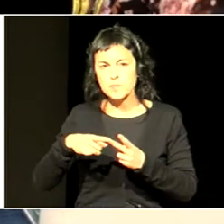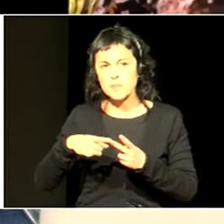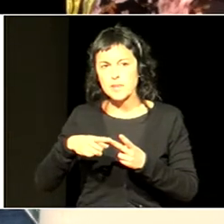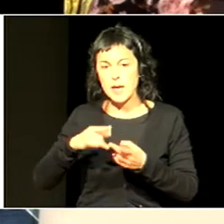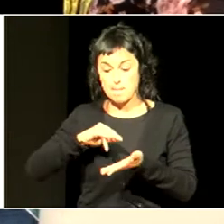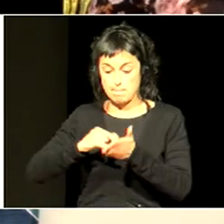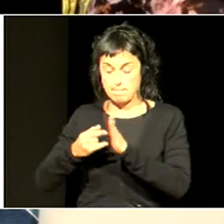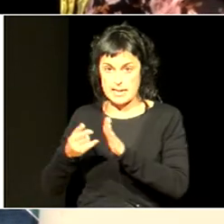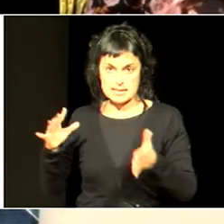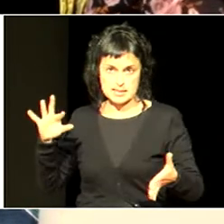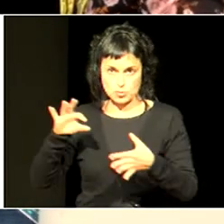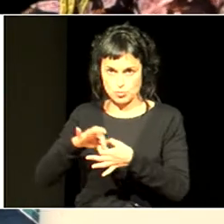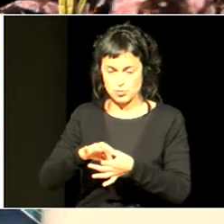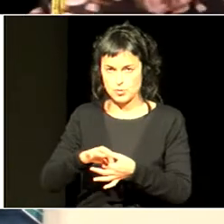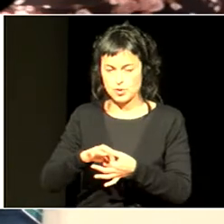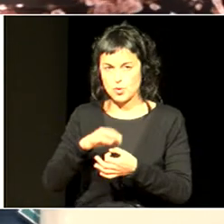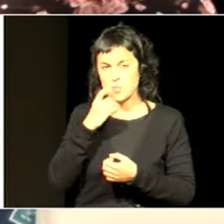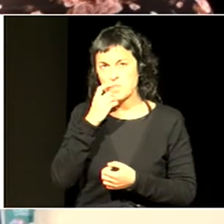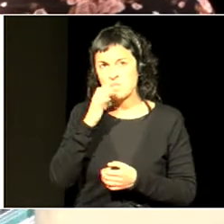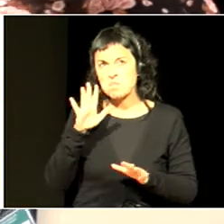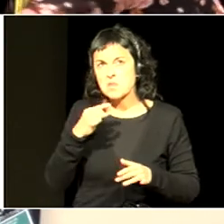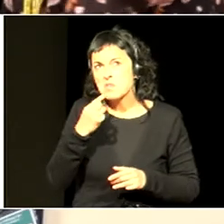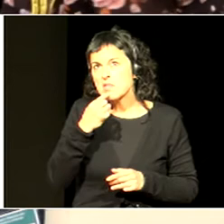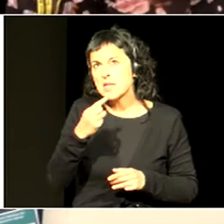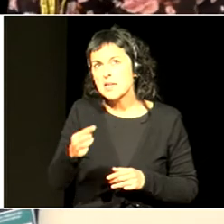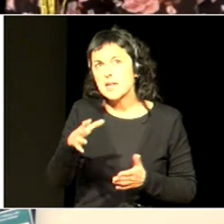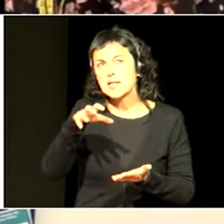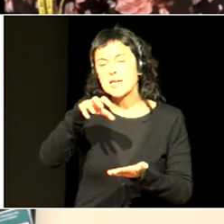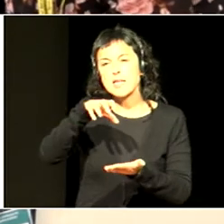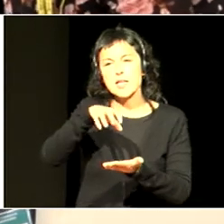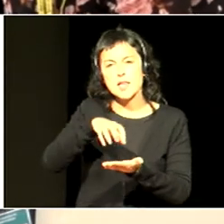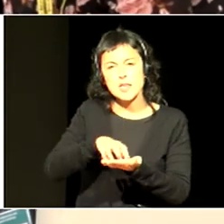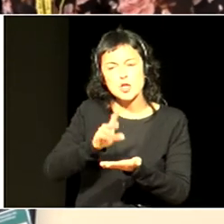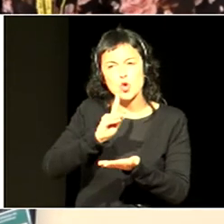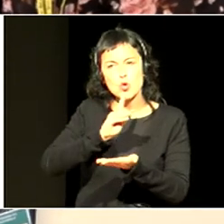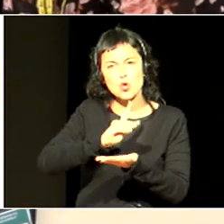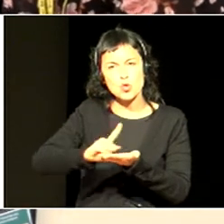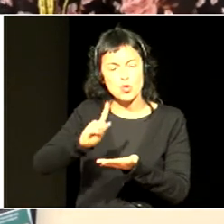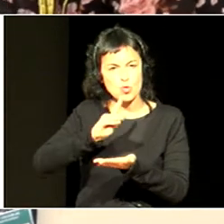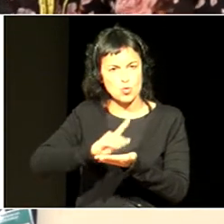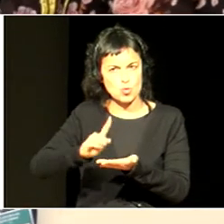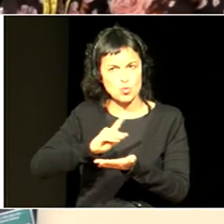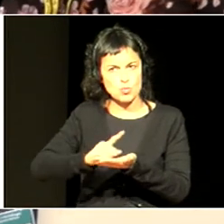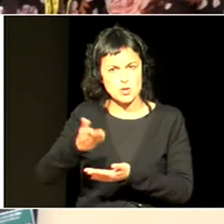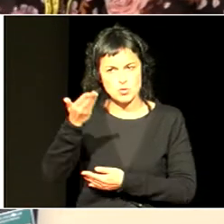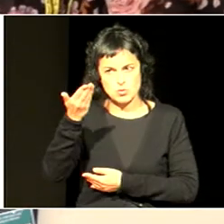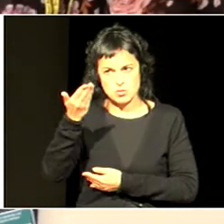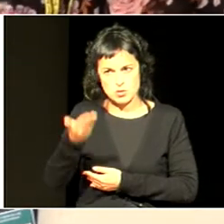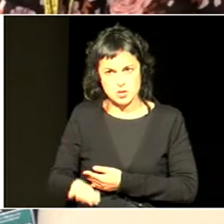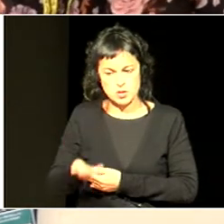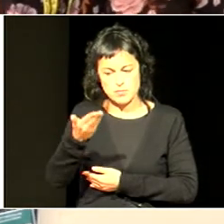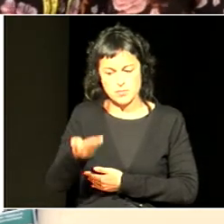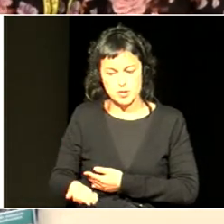dago. Esango nuke, ba, zentruaren dokumentu garrantzitsuak nolabait ba, proiektuari